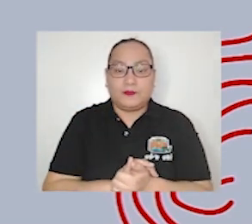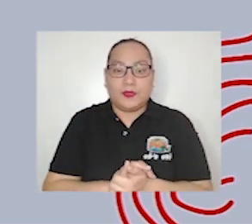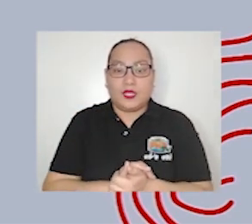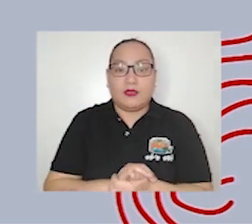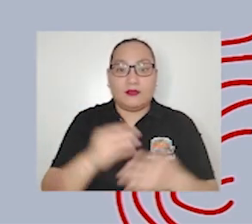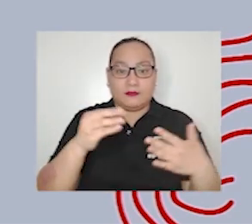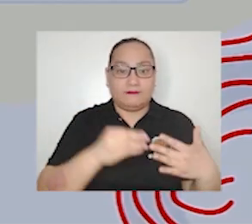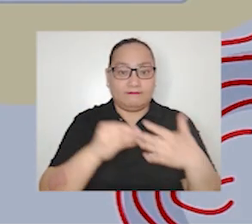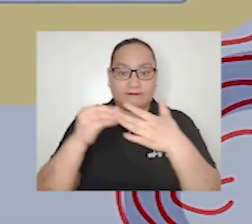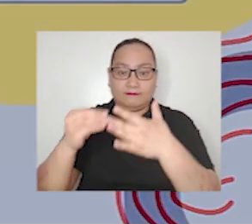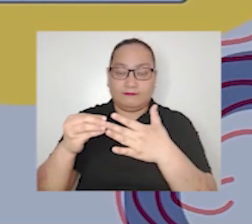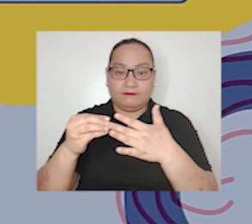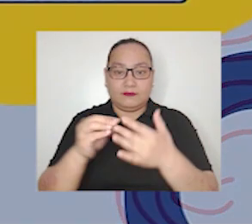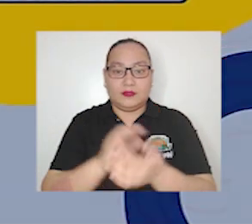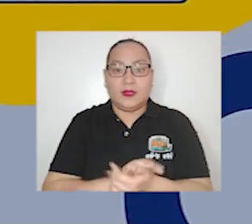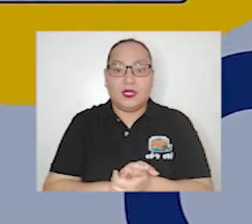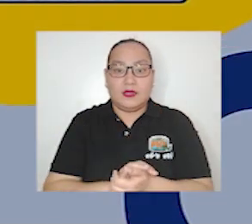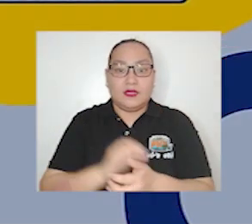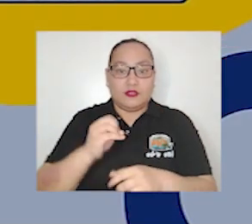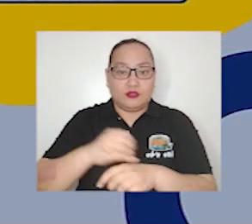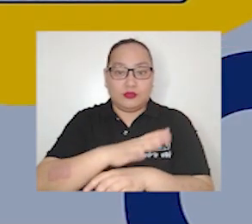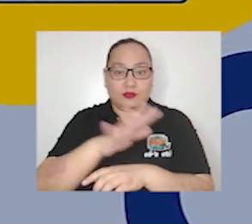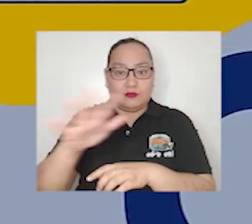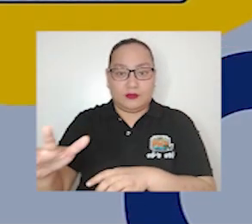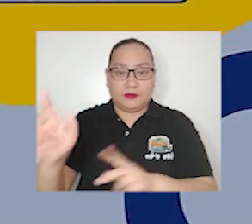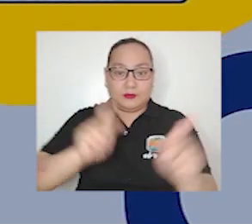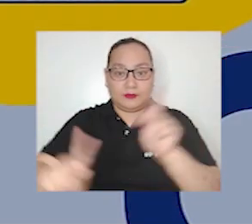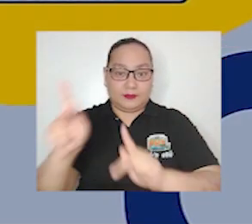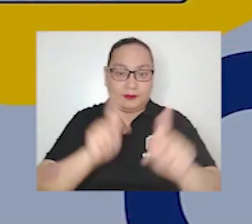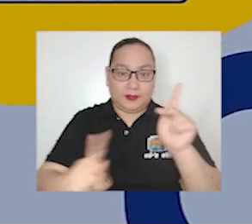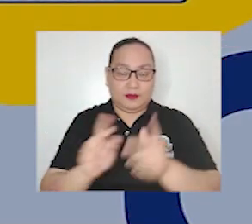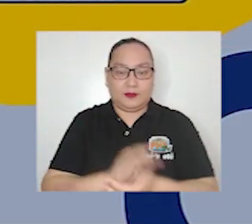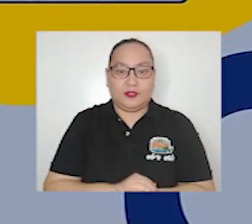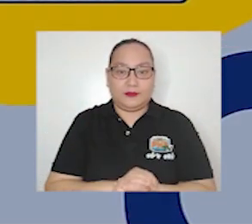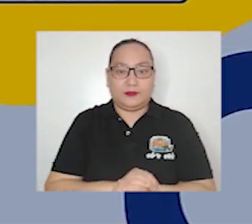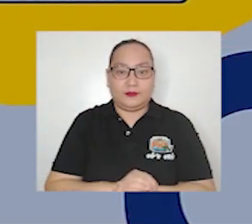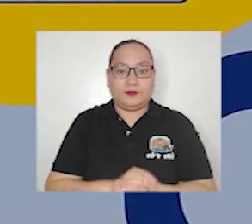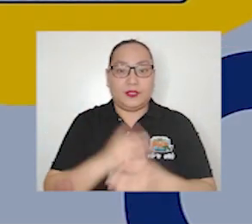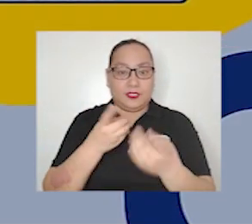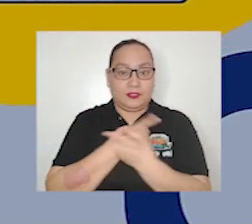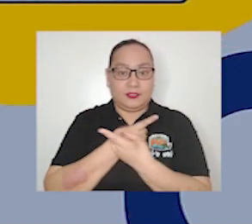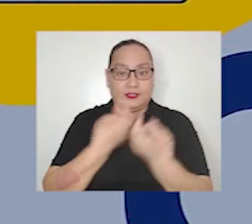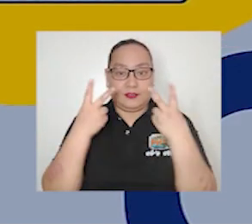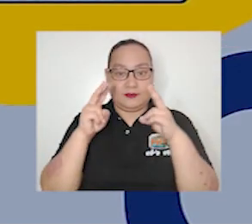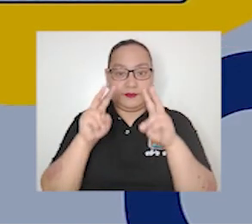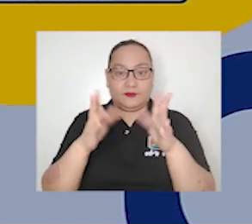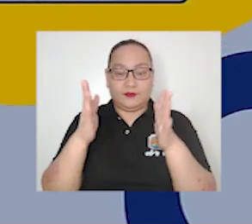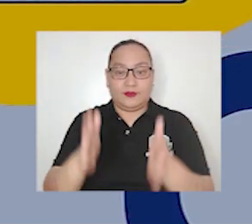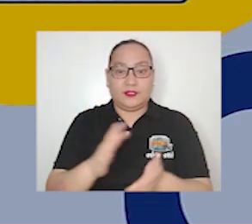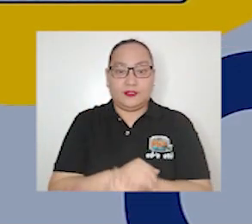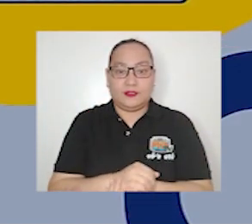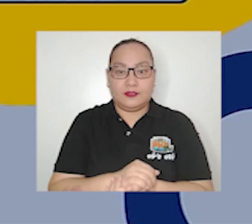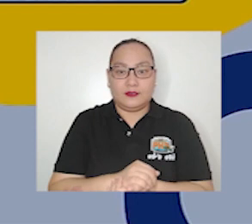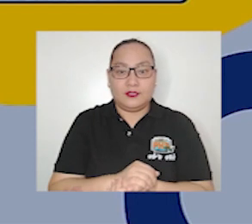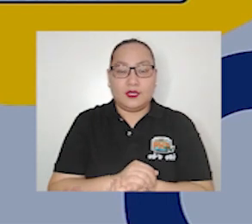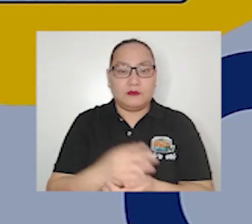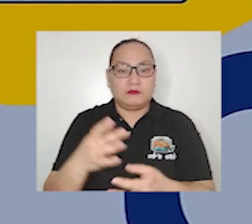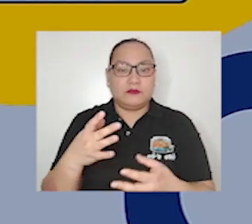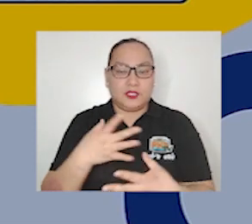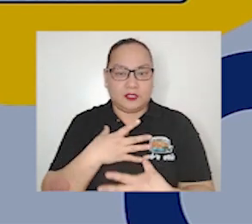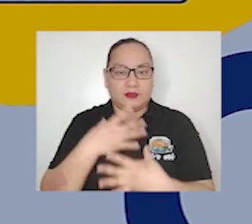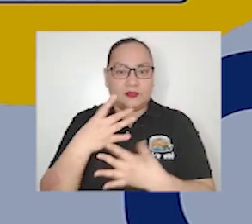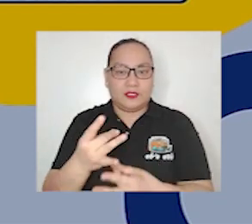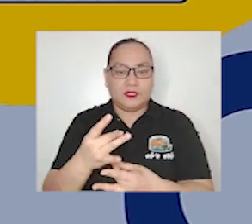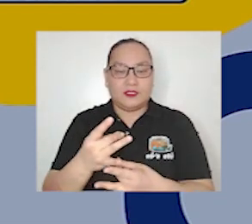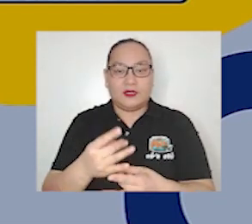mankind dear viewers these are the interesting functions of journalism and